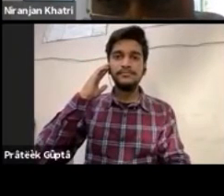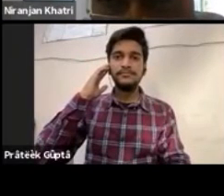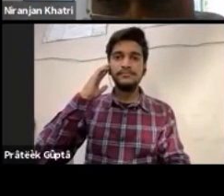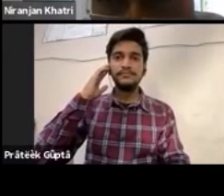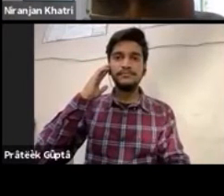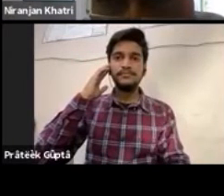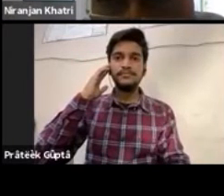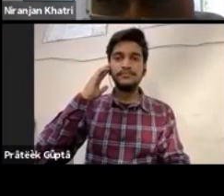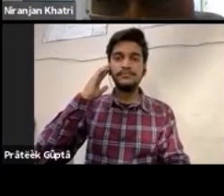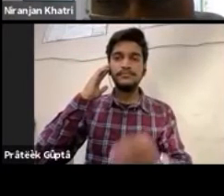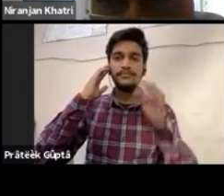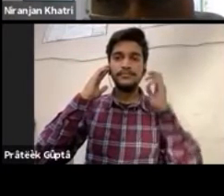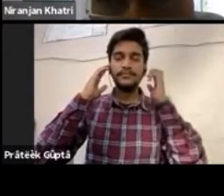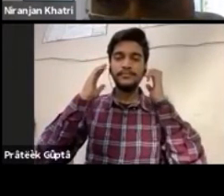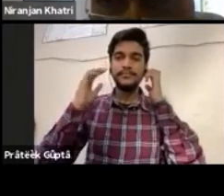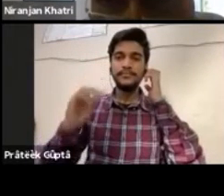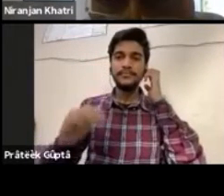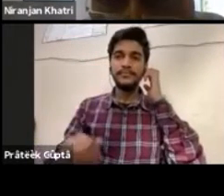का